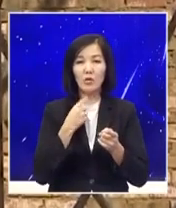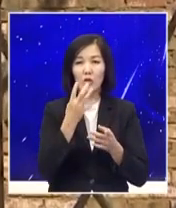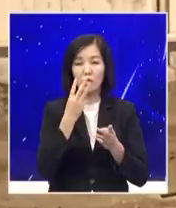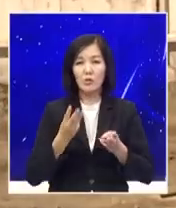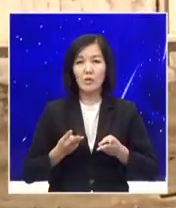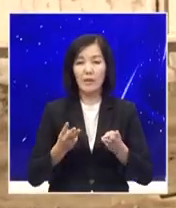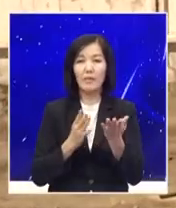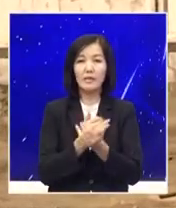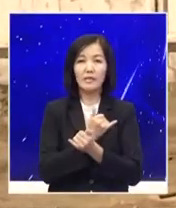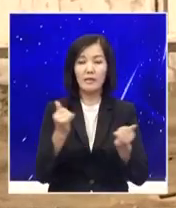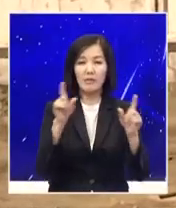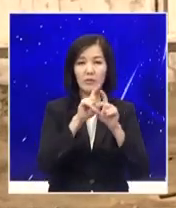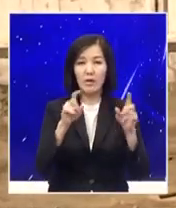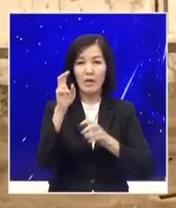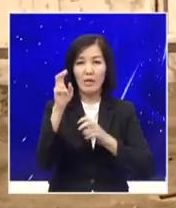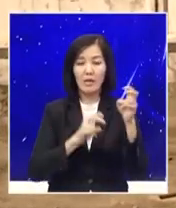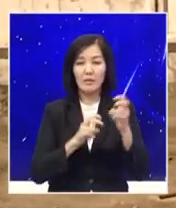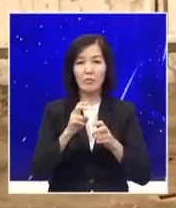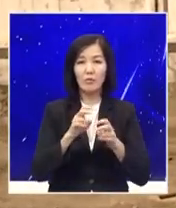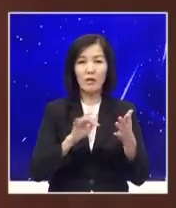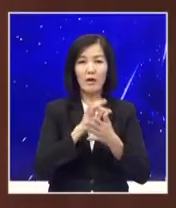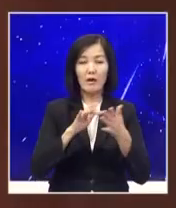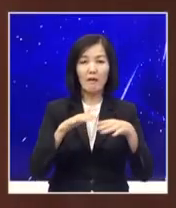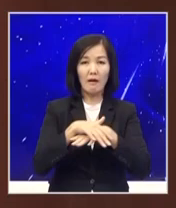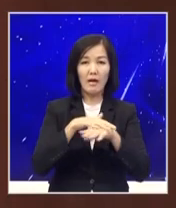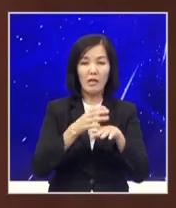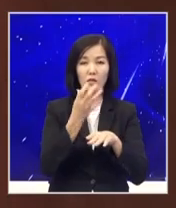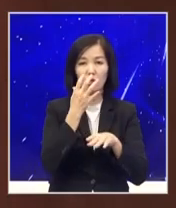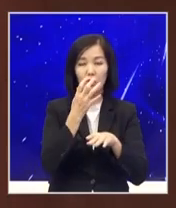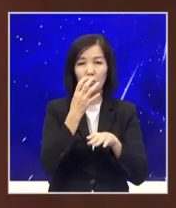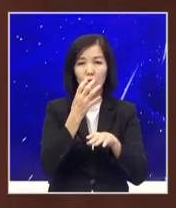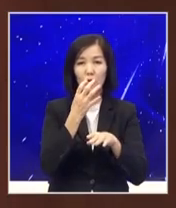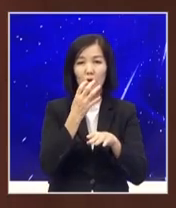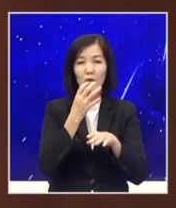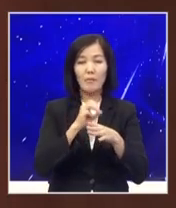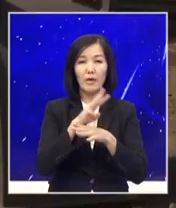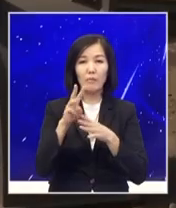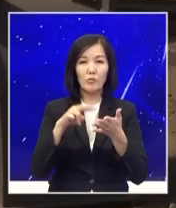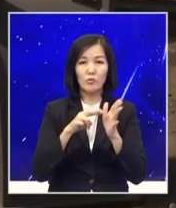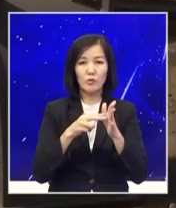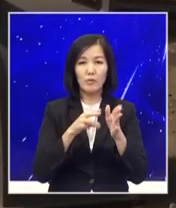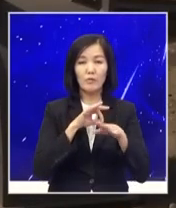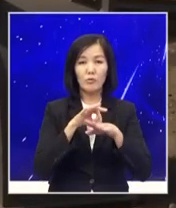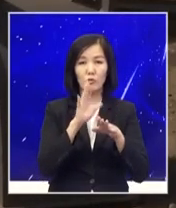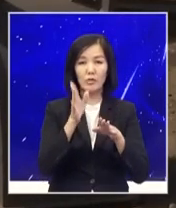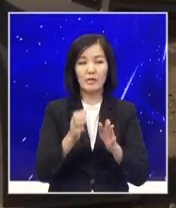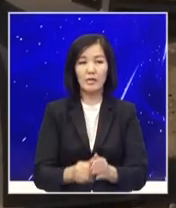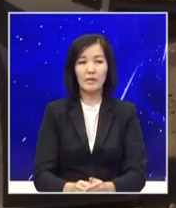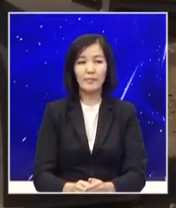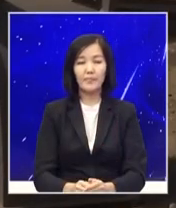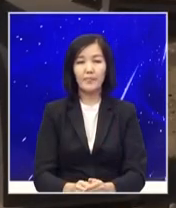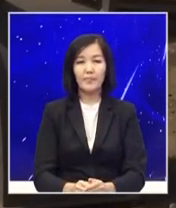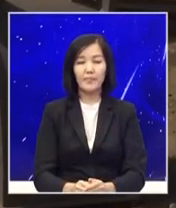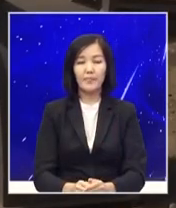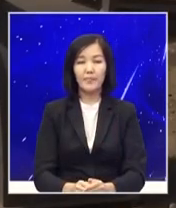кәсіпорны өкілдерінің айтуынша, алда қала тұрғындарын жылумен қамту жоспарға сай жүргізіледі. Смонтированы два